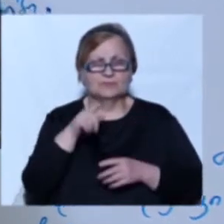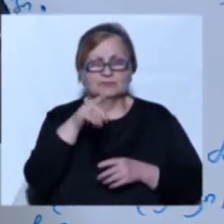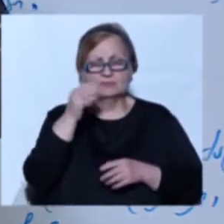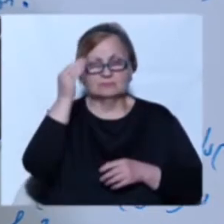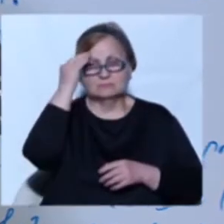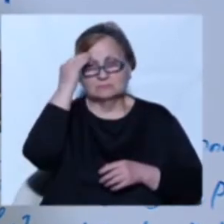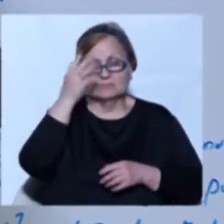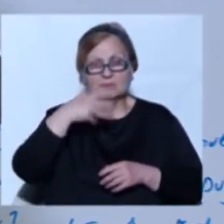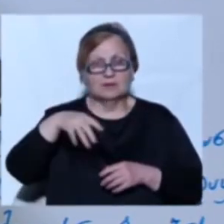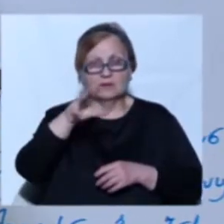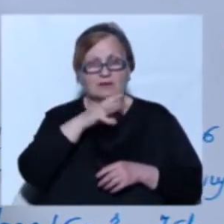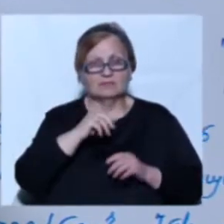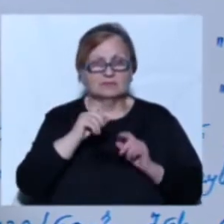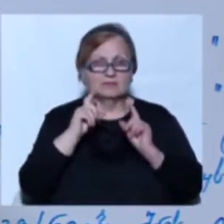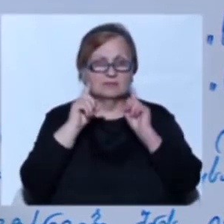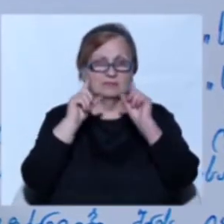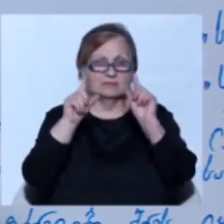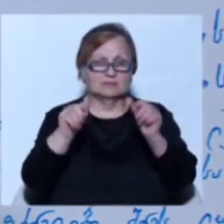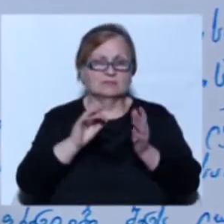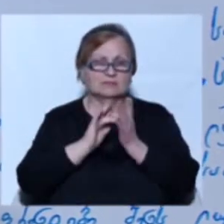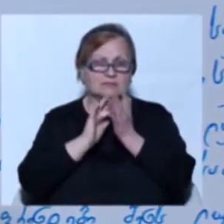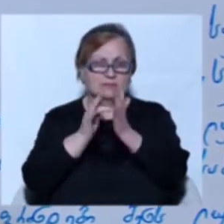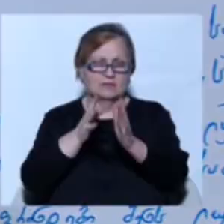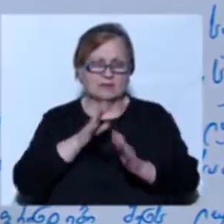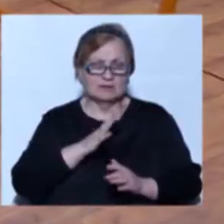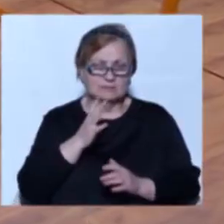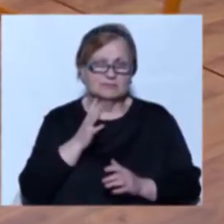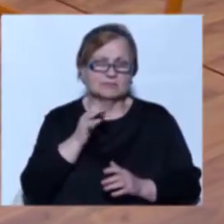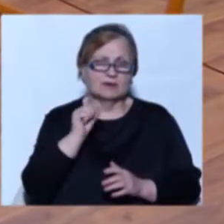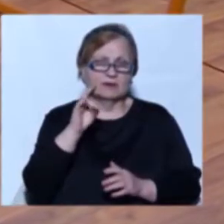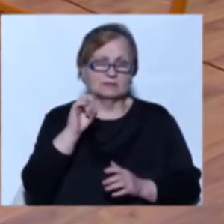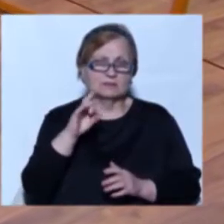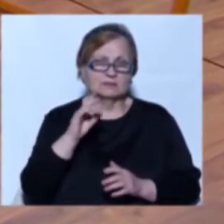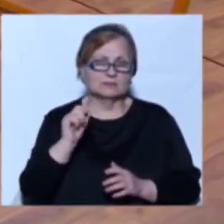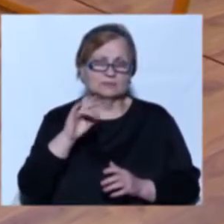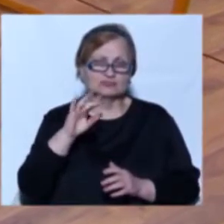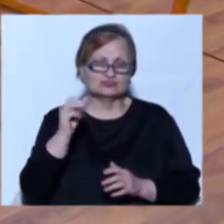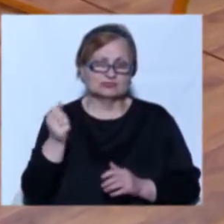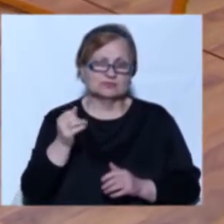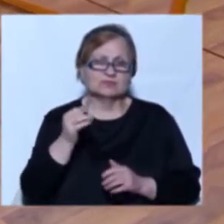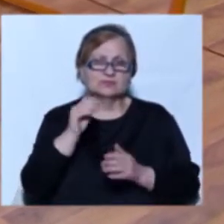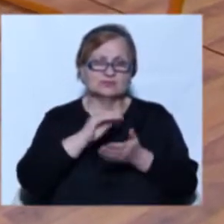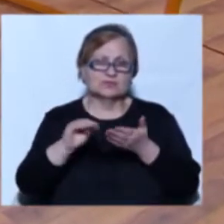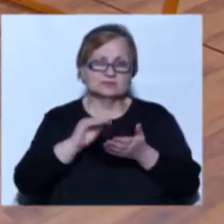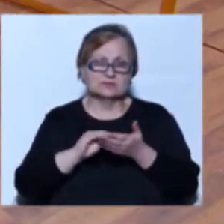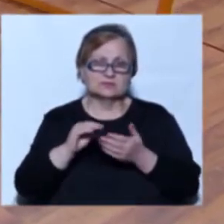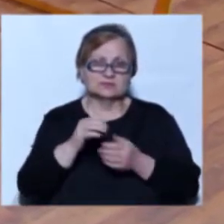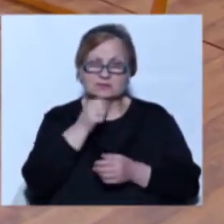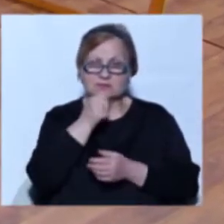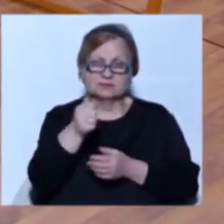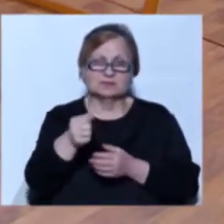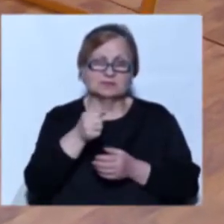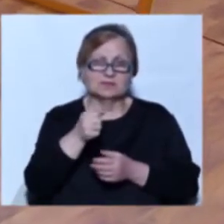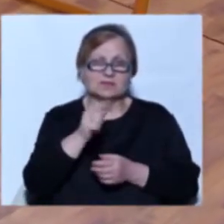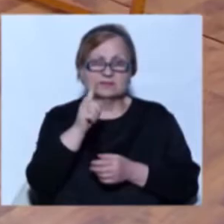წარმოსახვით ყველა გაემგზავრეთ ანანურისკენ და საინტერესო ინტერვიუც ჩაწერეთ ზევარის